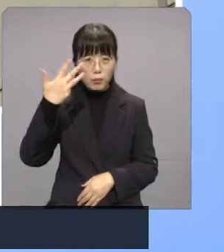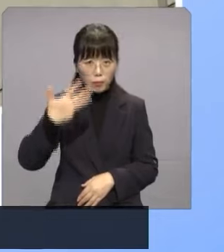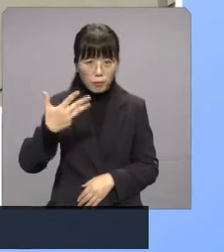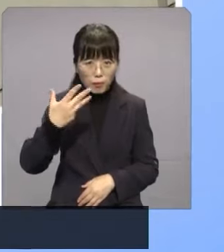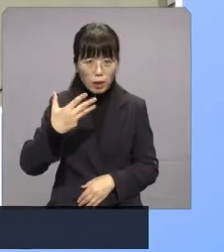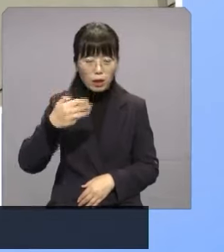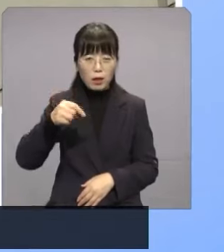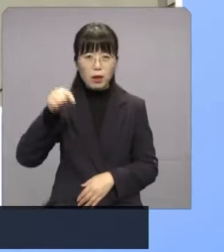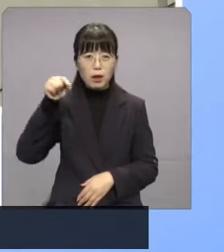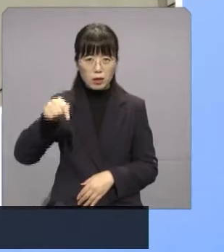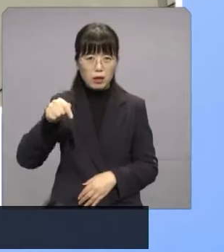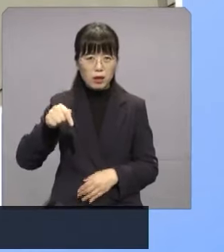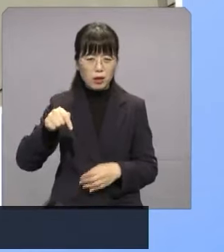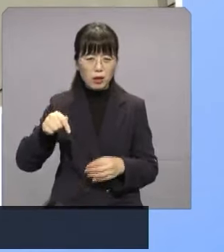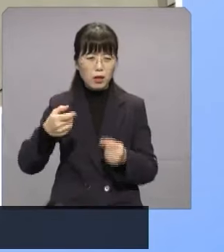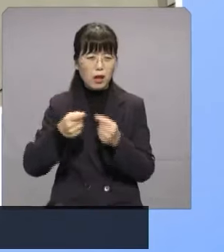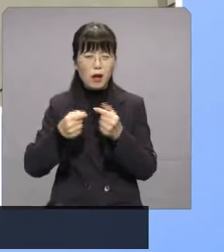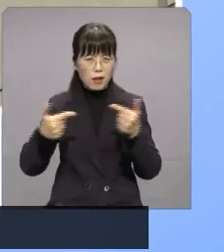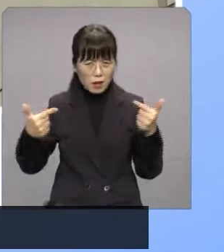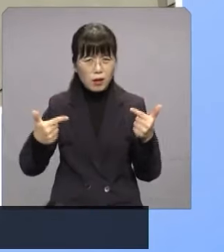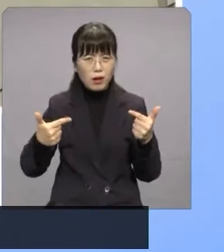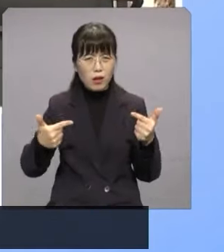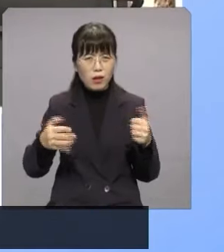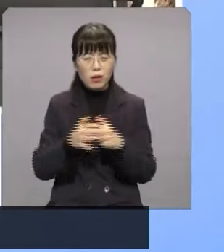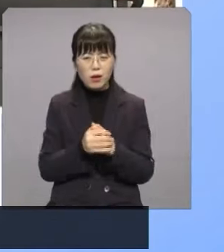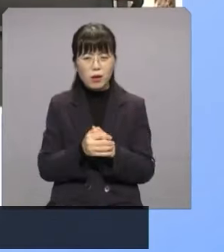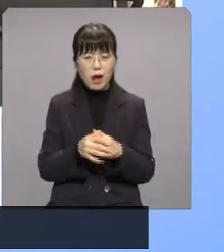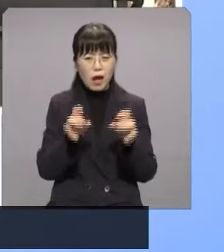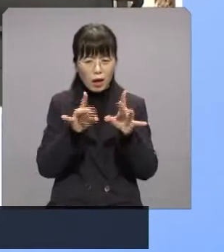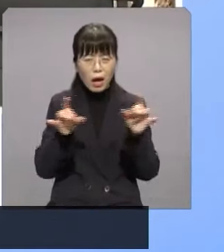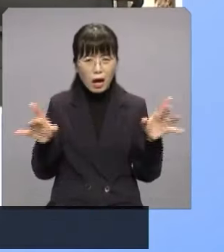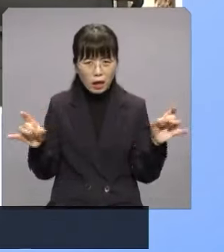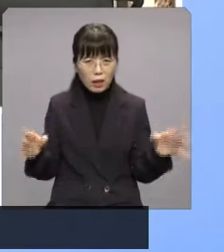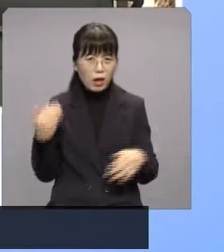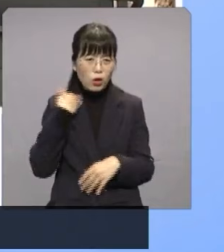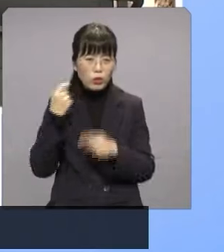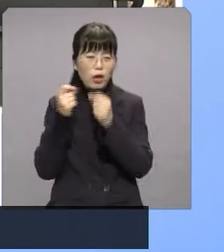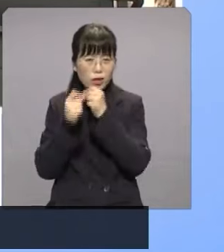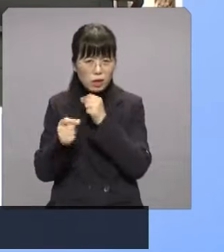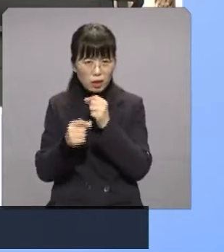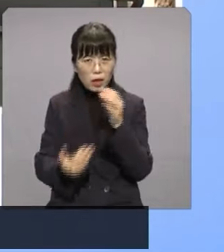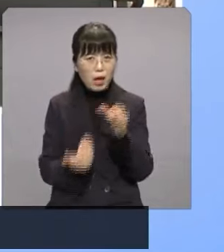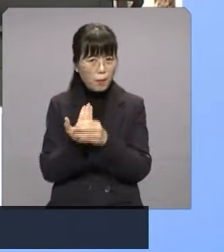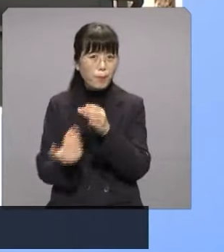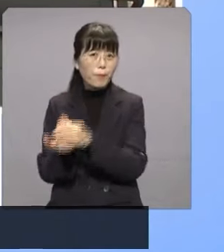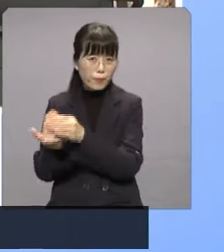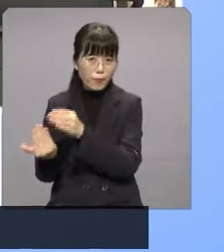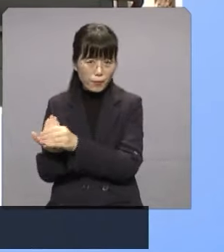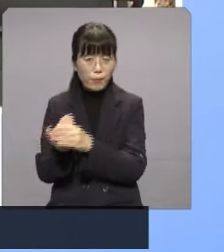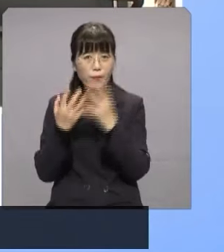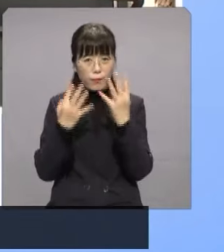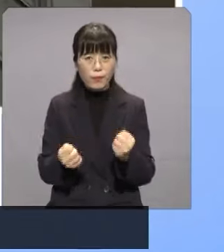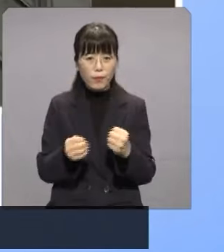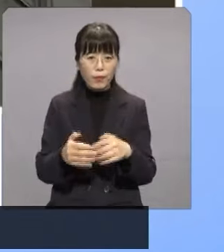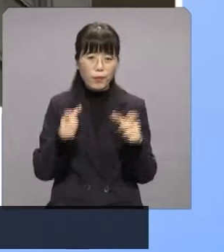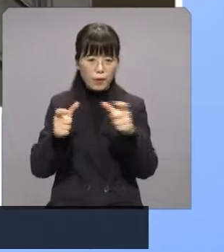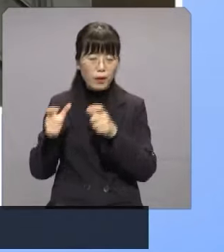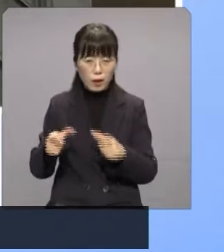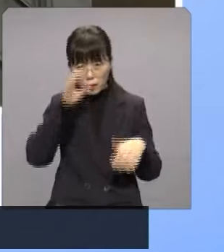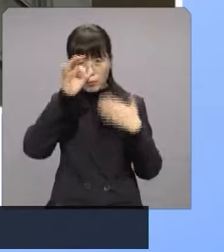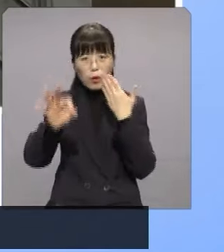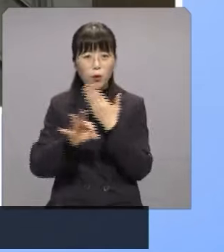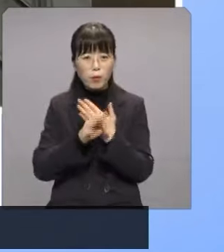24,668건이 늘어났습니다. 생각보다 전세 사기가 많구나. 전국 각지에서 전세 사기 사고가 벌어지고 있다고 볼 수가 있는데요. 지역별로